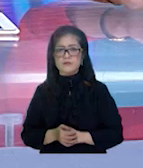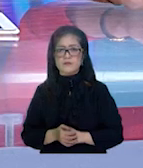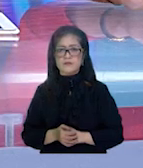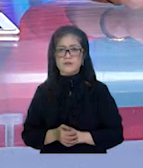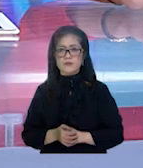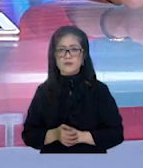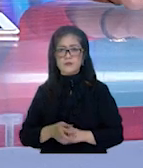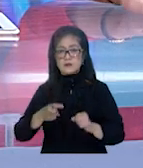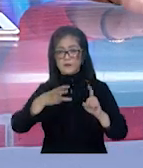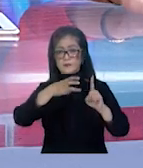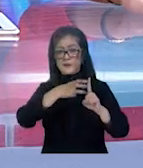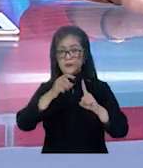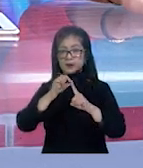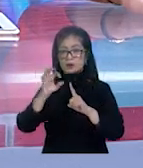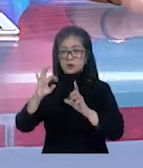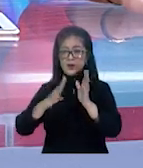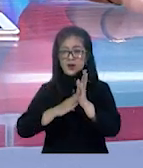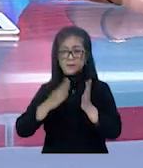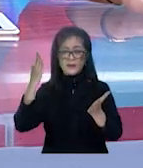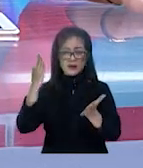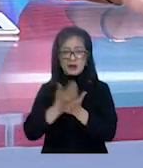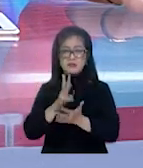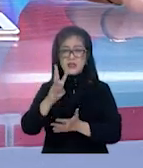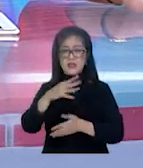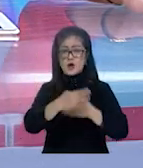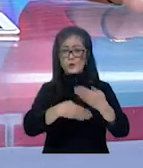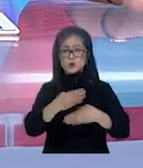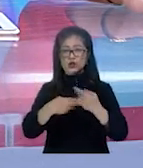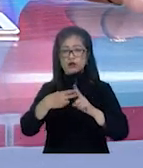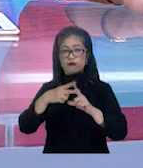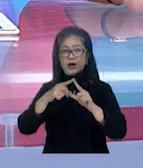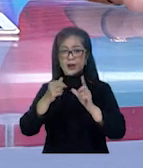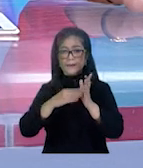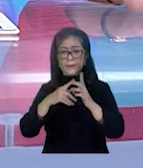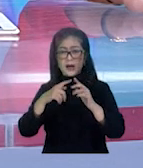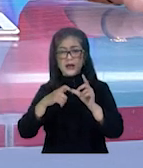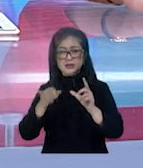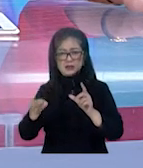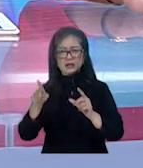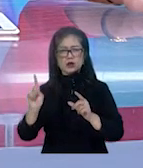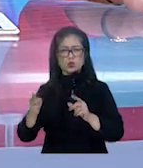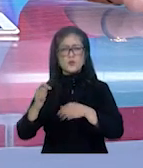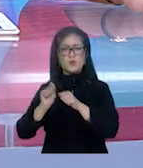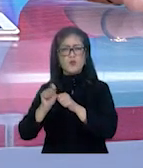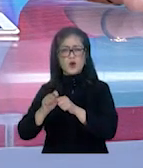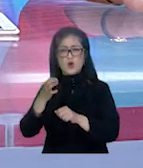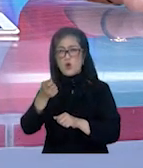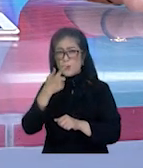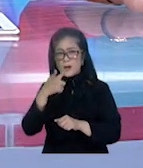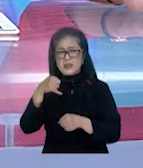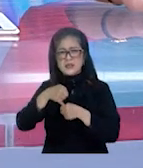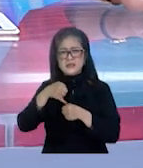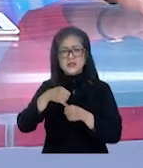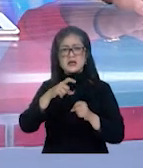Untuk informasi selanjutnya, Mirsa, Badan Pengawas Obat dan Makanan atau BPOM menindak 3 produsen farmasi yang diduga telah memproduksi obat yang